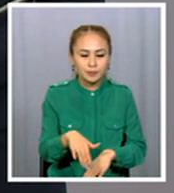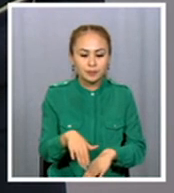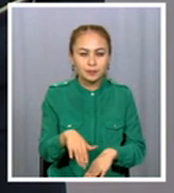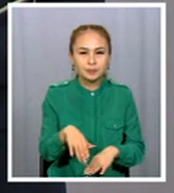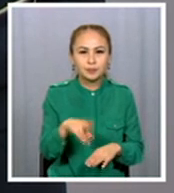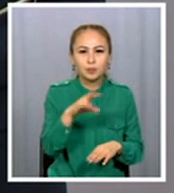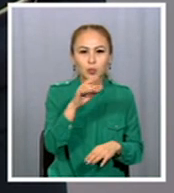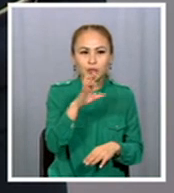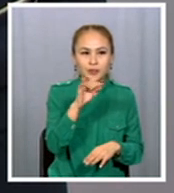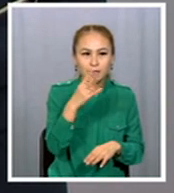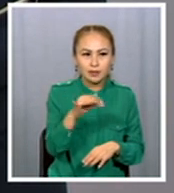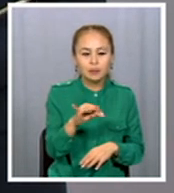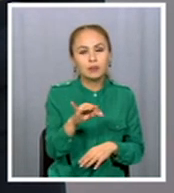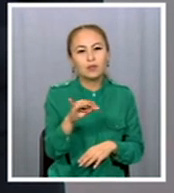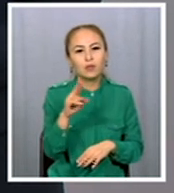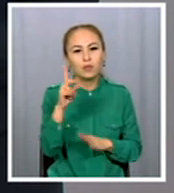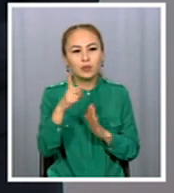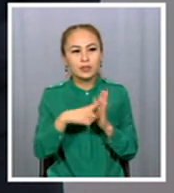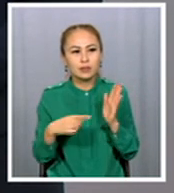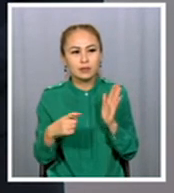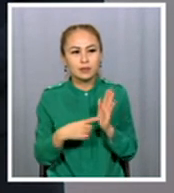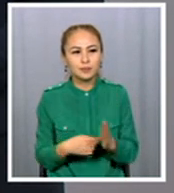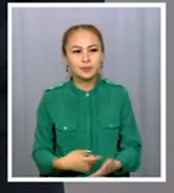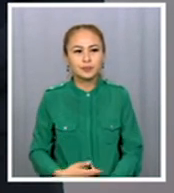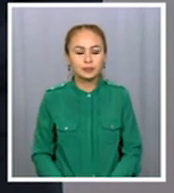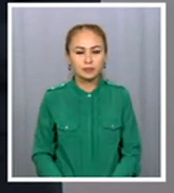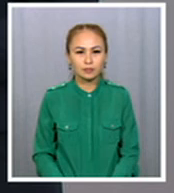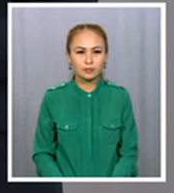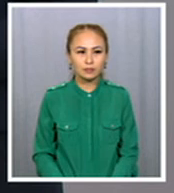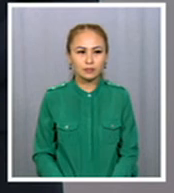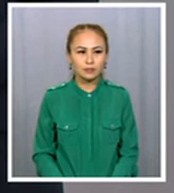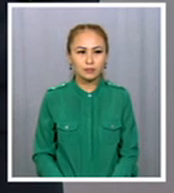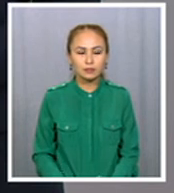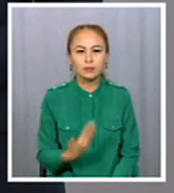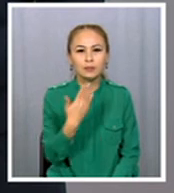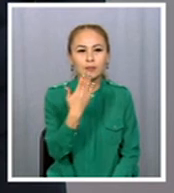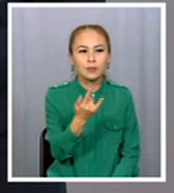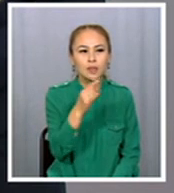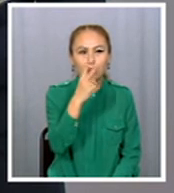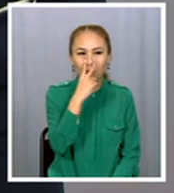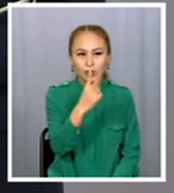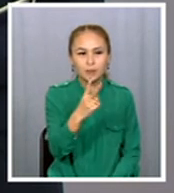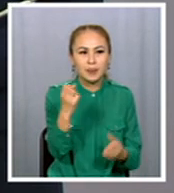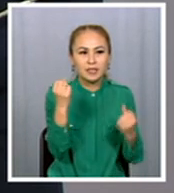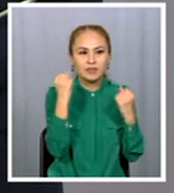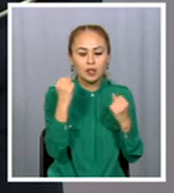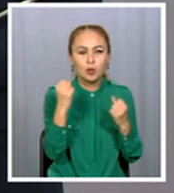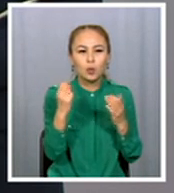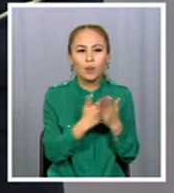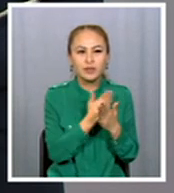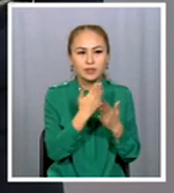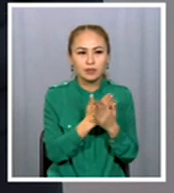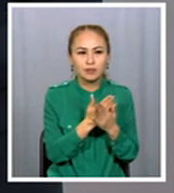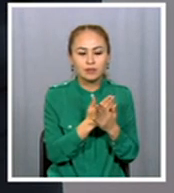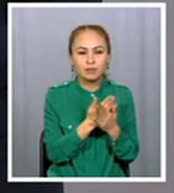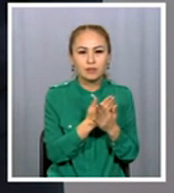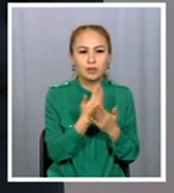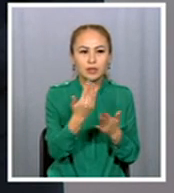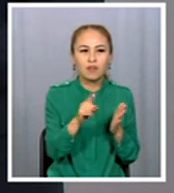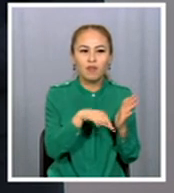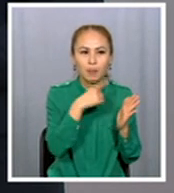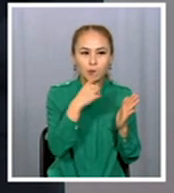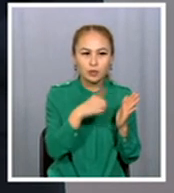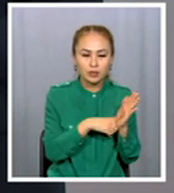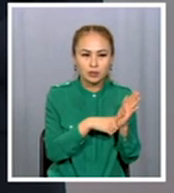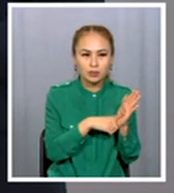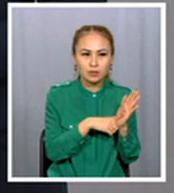цели побудительное предложение, по интонации восклицательное. Ты смотришь спортивные новости. Это предложение по